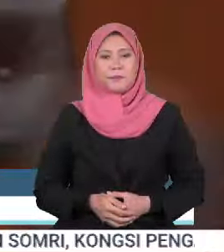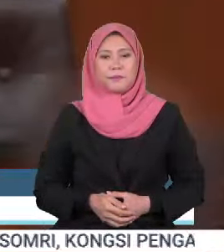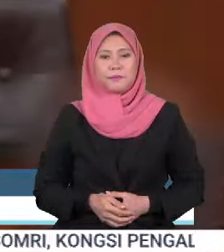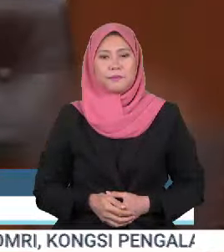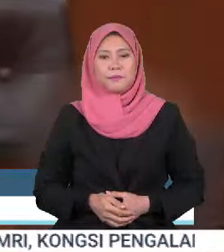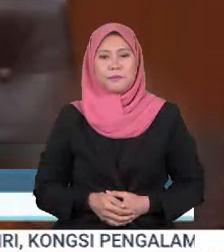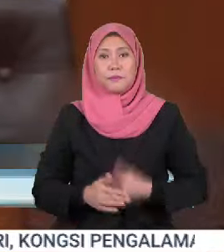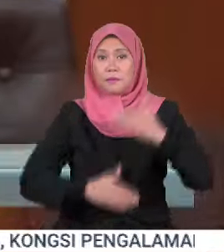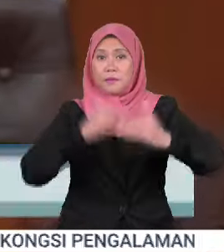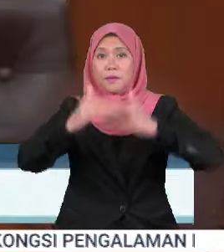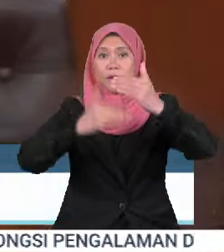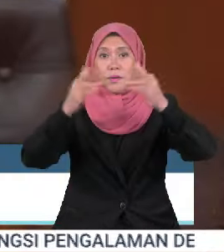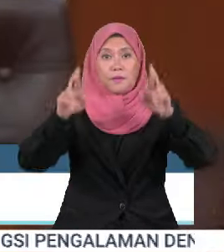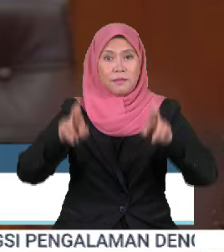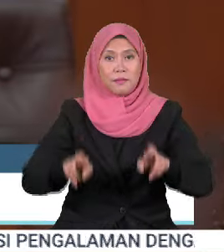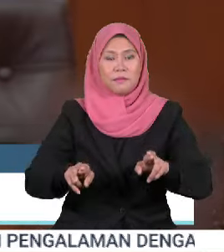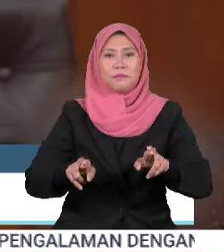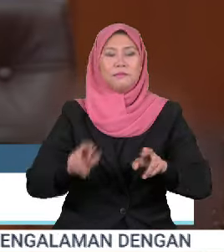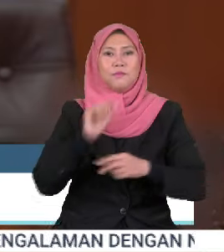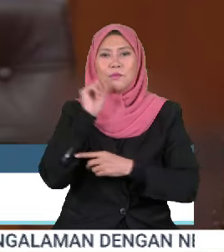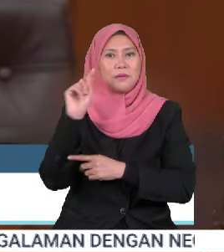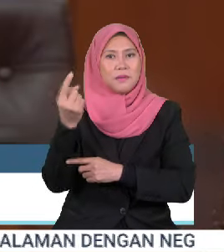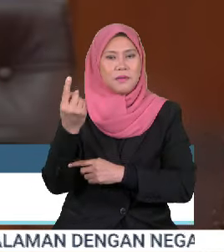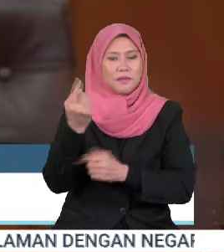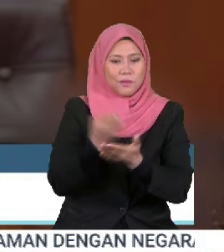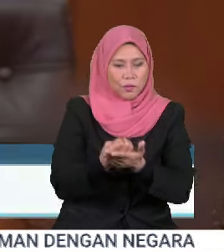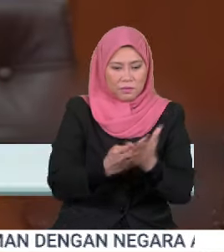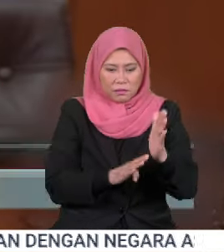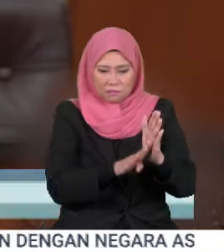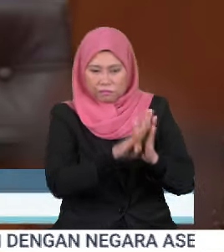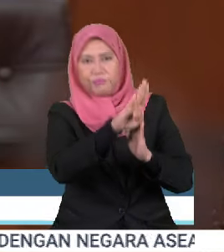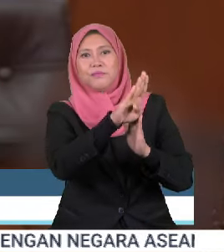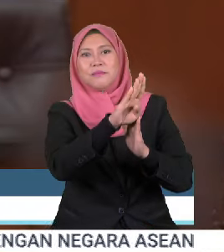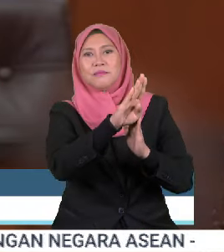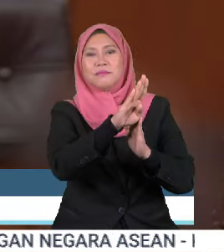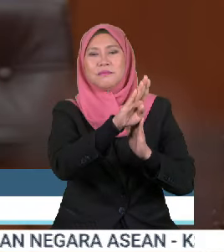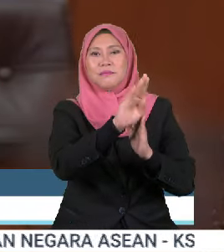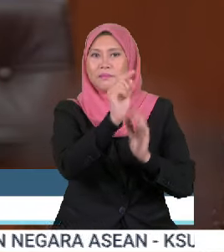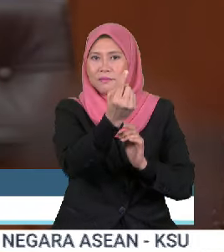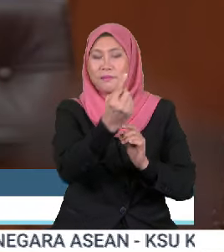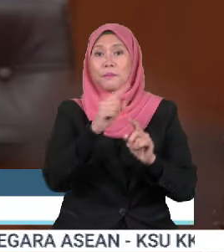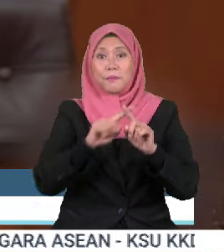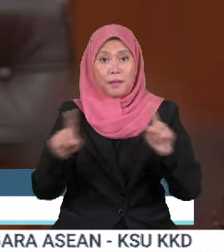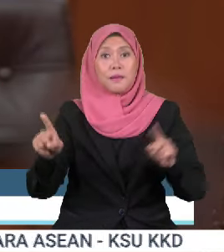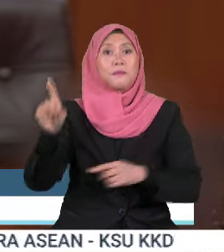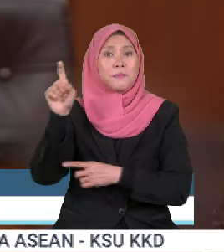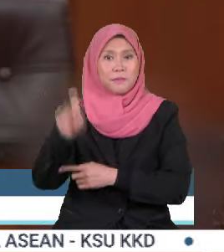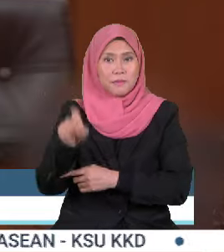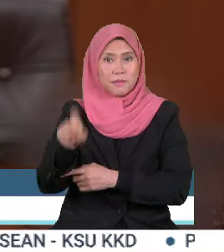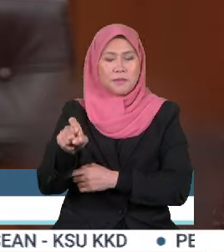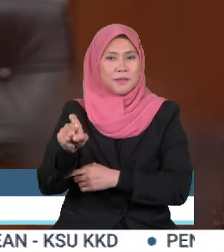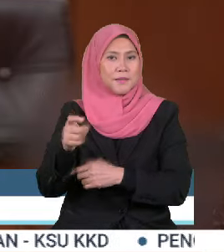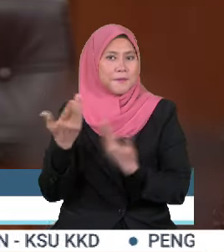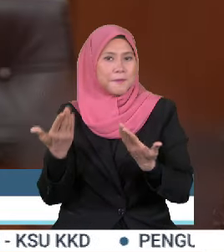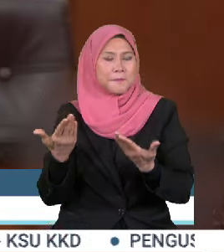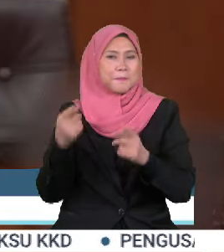kemajuan rakyat tidak hanya terletak pada pertumbuhan ekonomi semata-mato sebaliknya harus mengambil kira